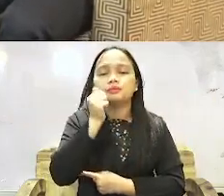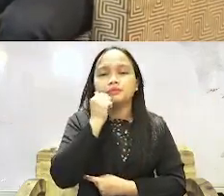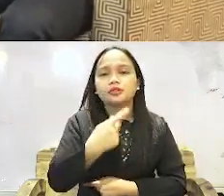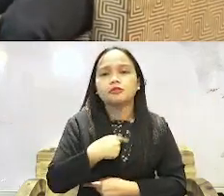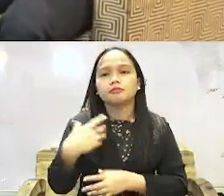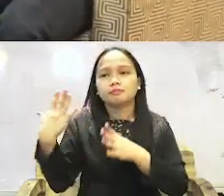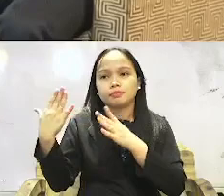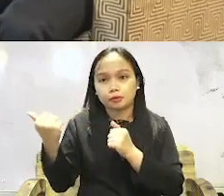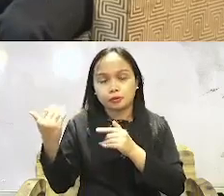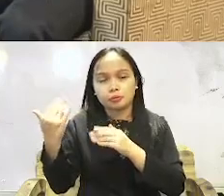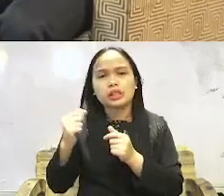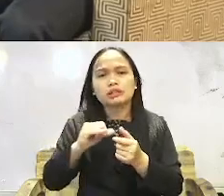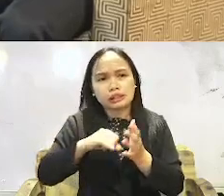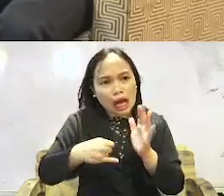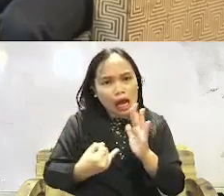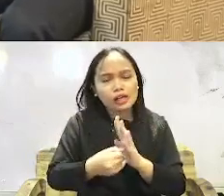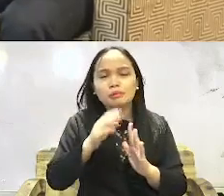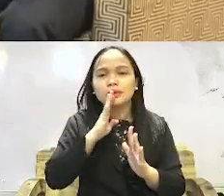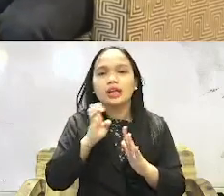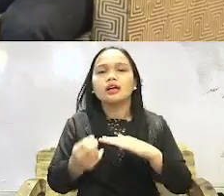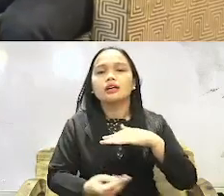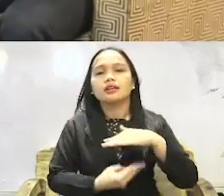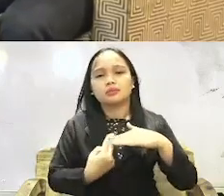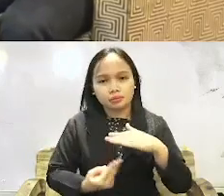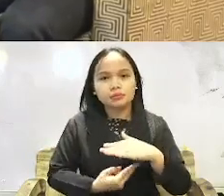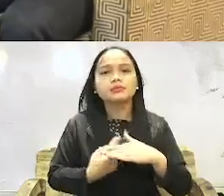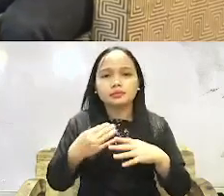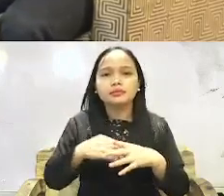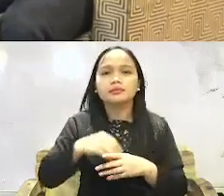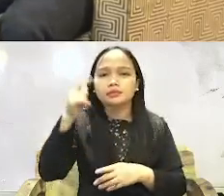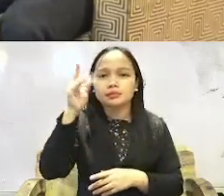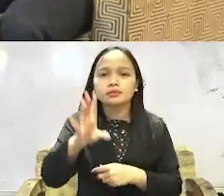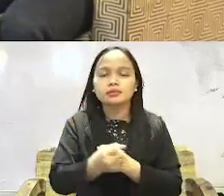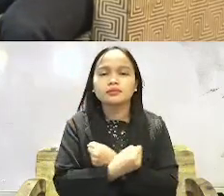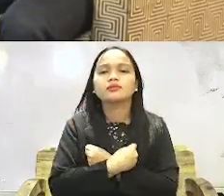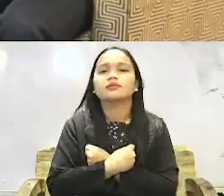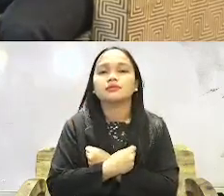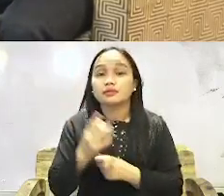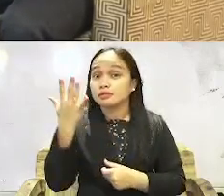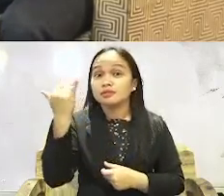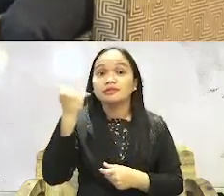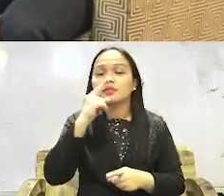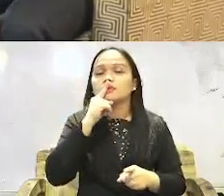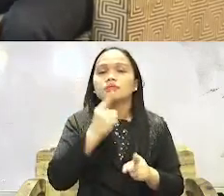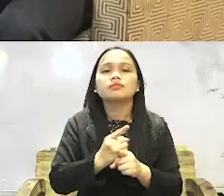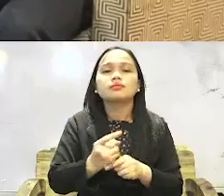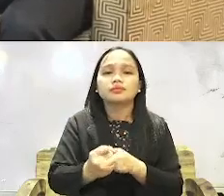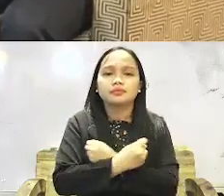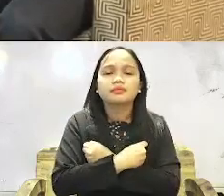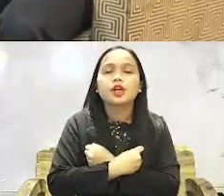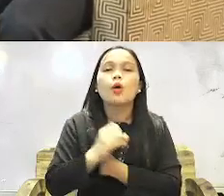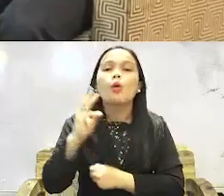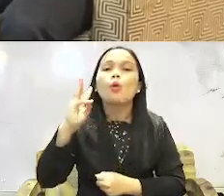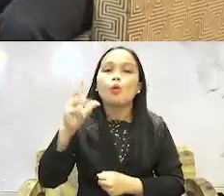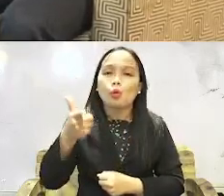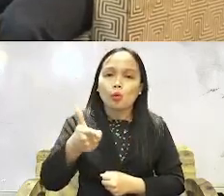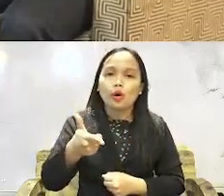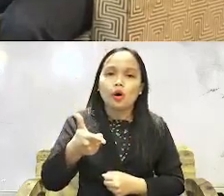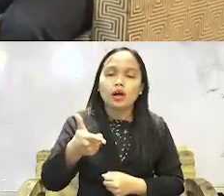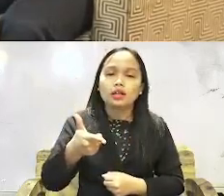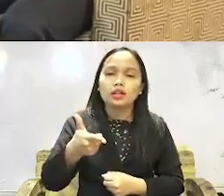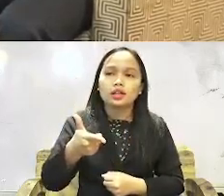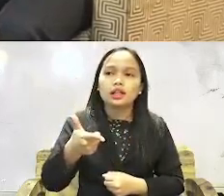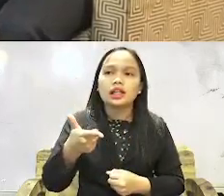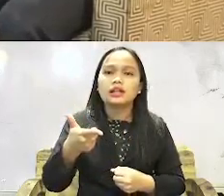Basta magpa-under ka sa pagmamahal ng Diyos. Kasi ang true love will, sabi nga ni Sir Jao, true love will